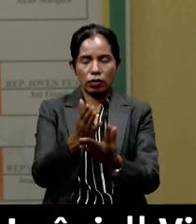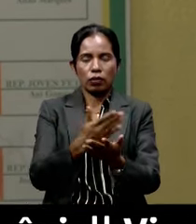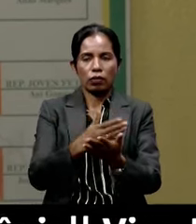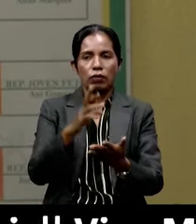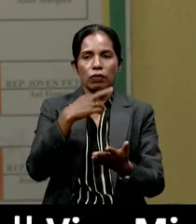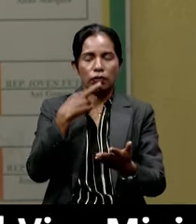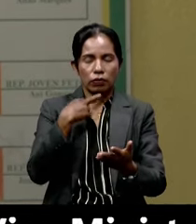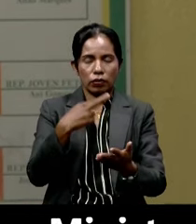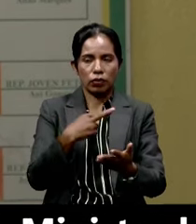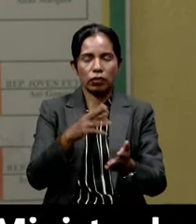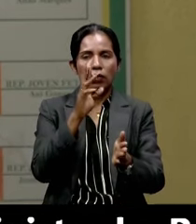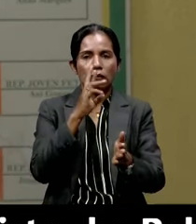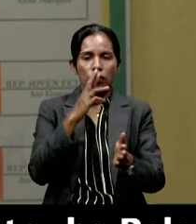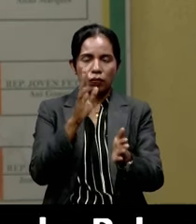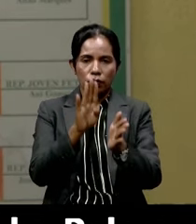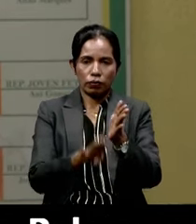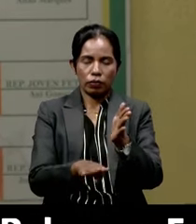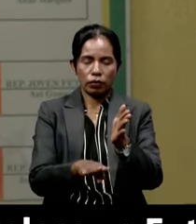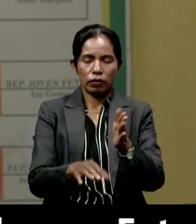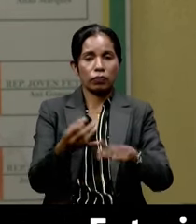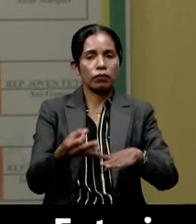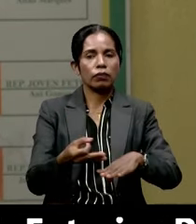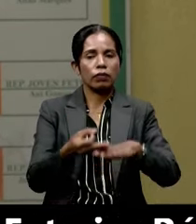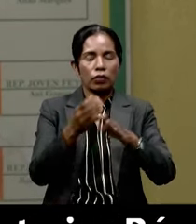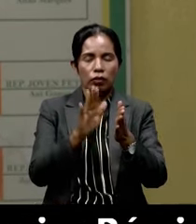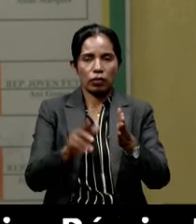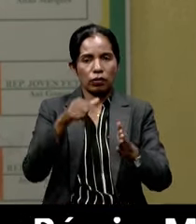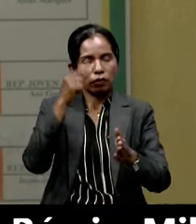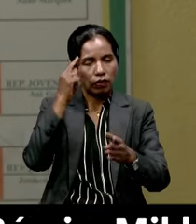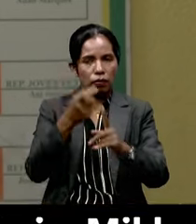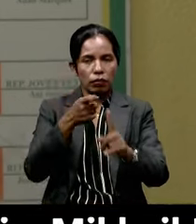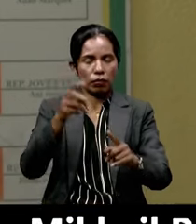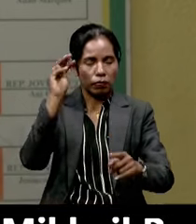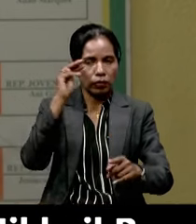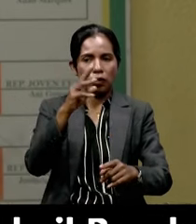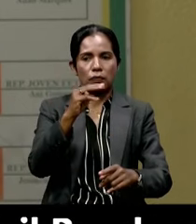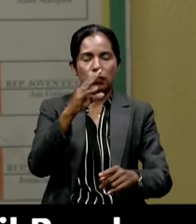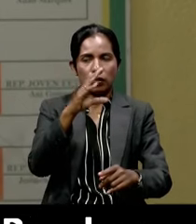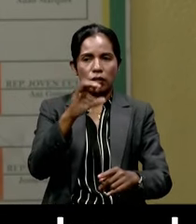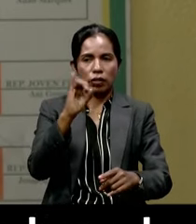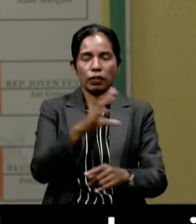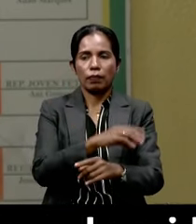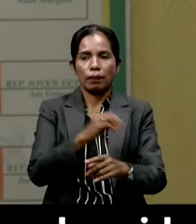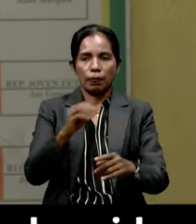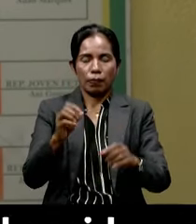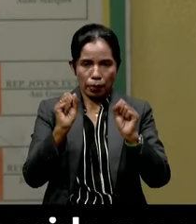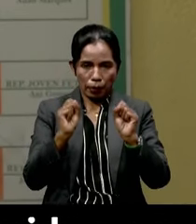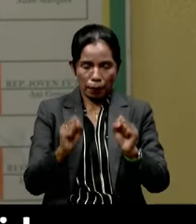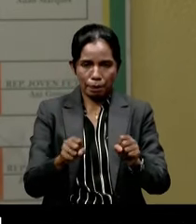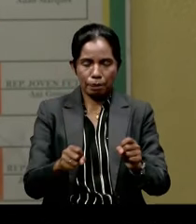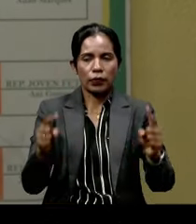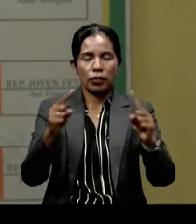poso poli barat ada sebab minister governo lis minister ministro comercio industria bele to